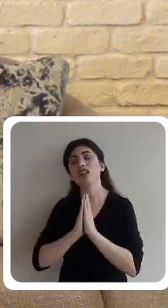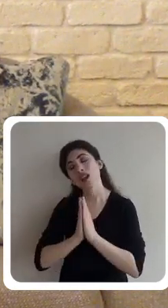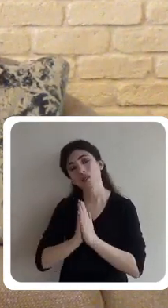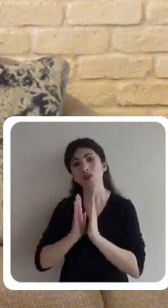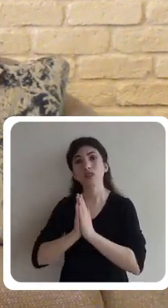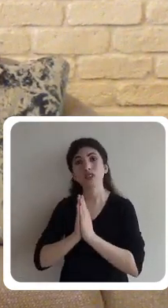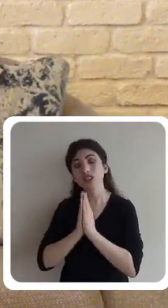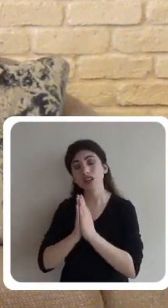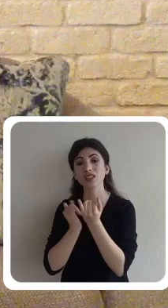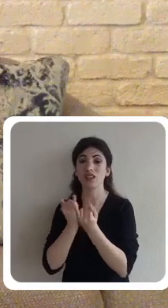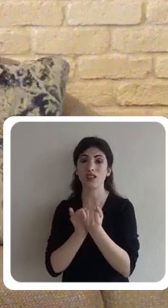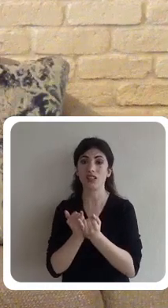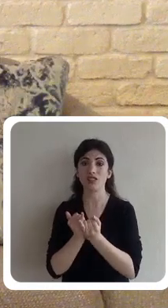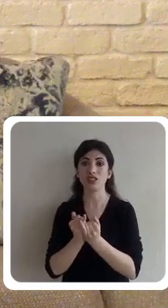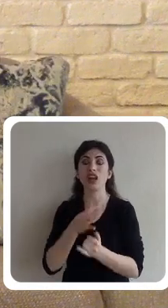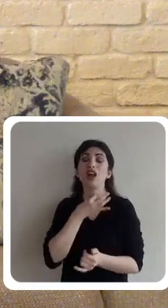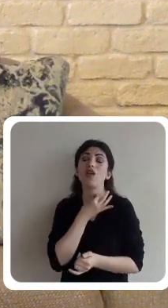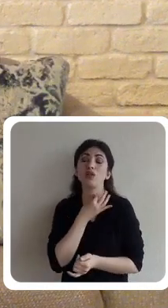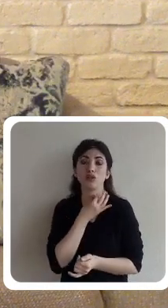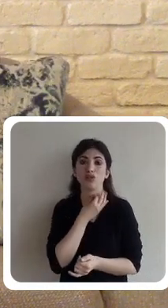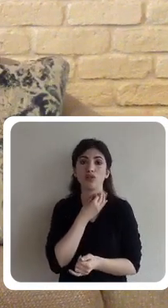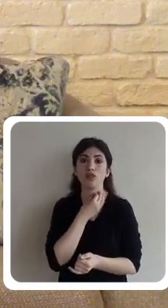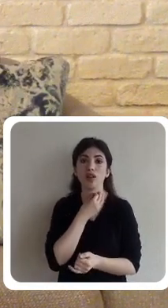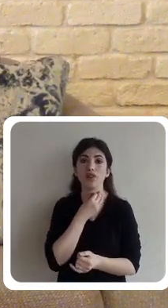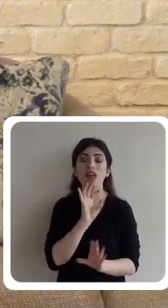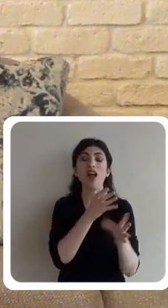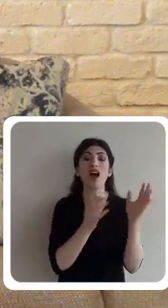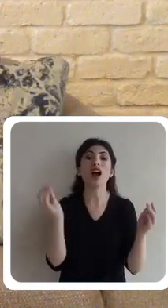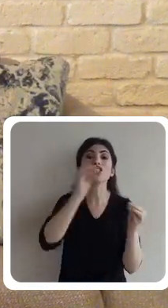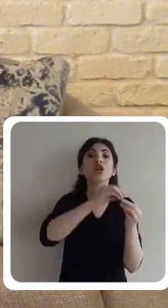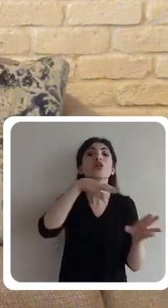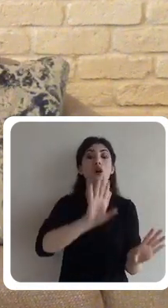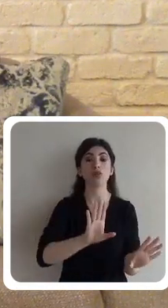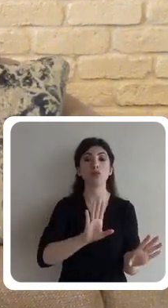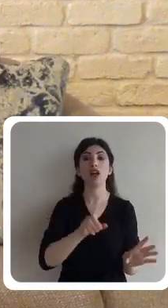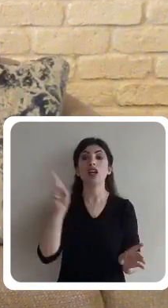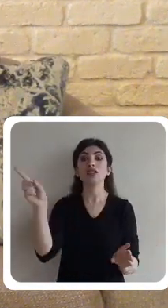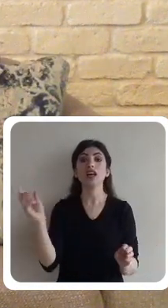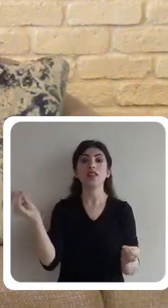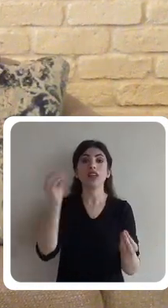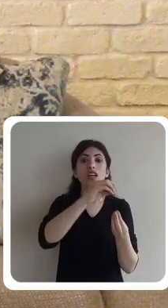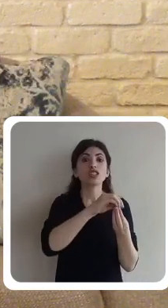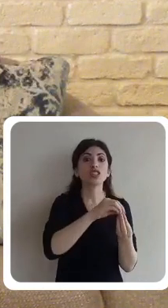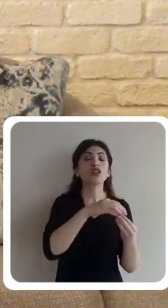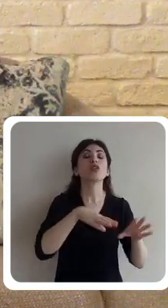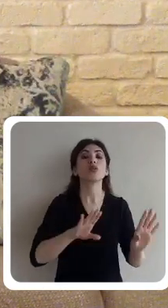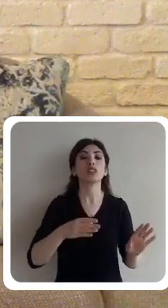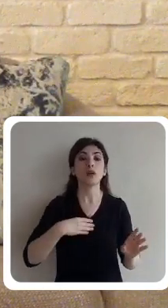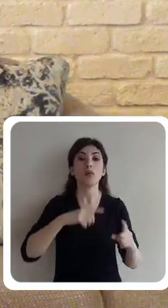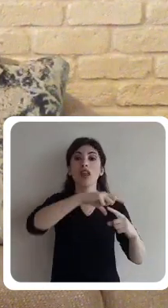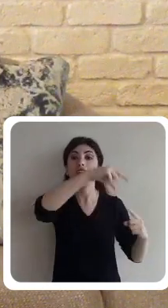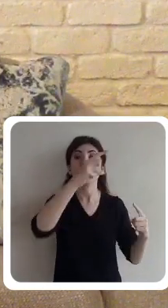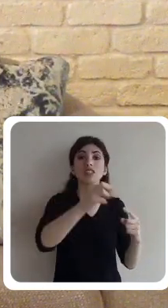Kargaya yalvarmış, karga, karga kardeş. Lütfen çalıya konma. Sen çalıya konmazsan